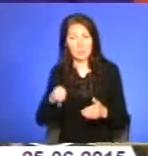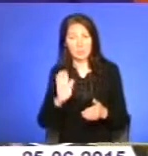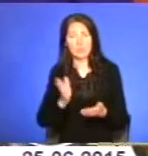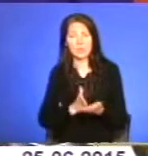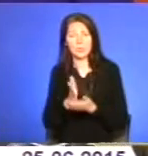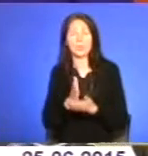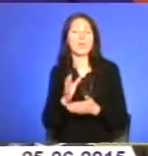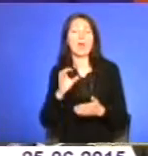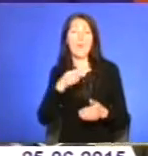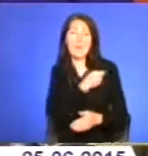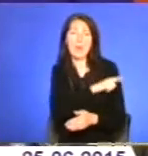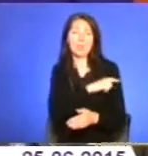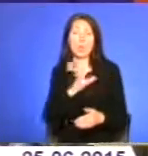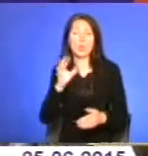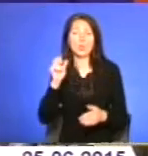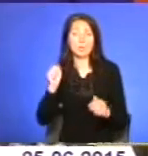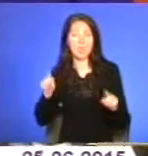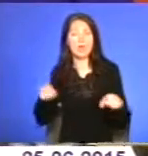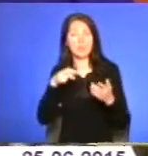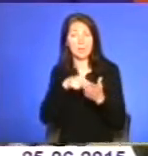медико-соціальну реабілітацію